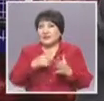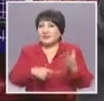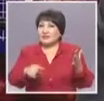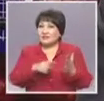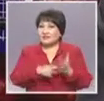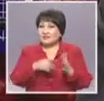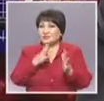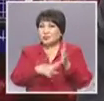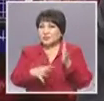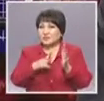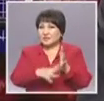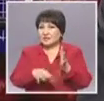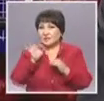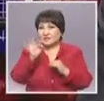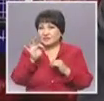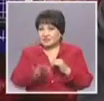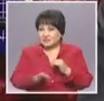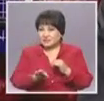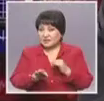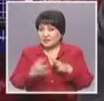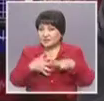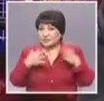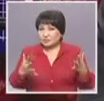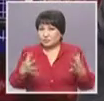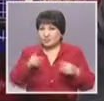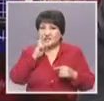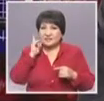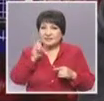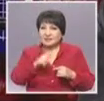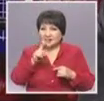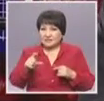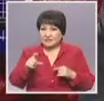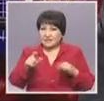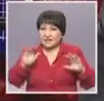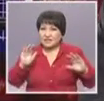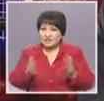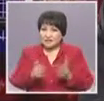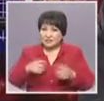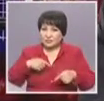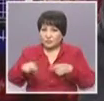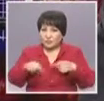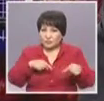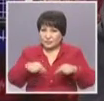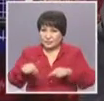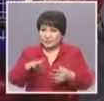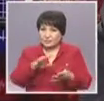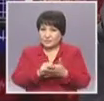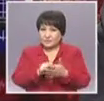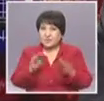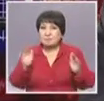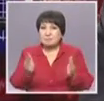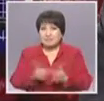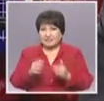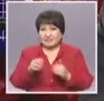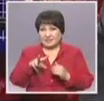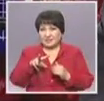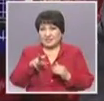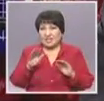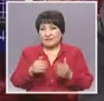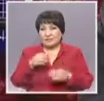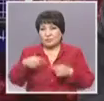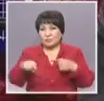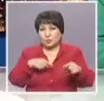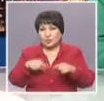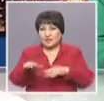қаланың 90%-ке жуық жастары шағын футболмен айналысады. Шағын мини футбол дейді ғой. Шағын футбол